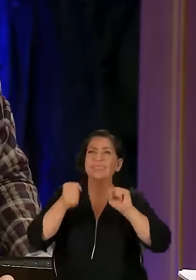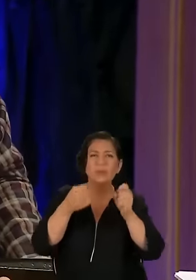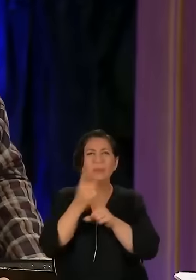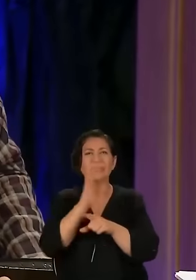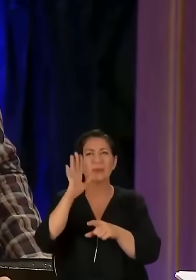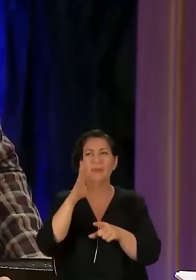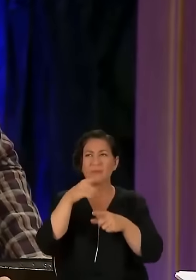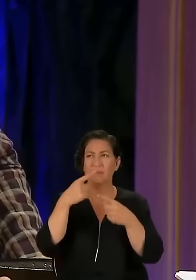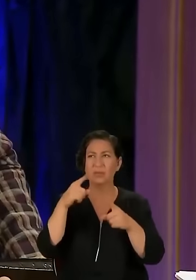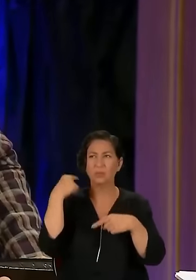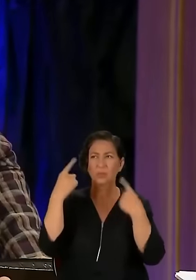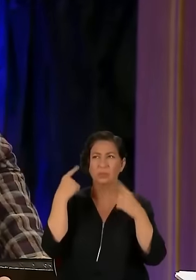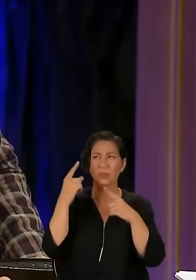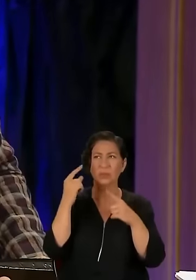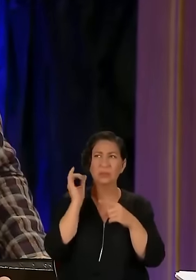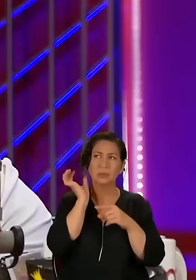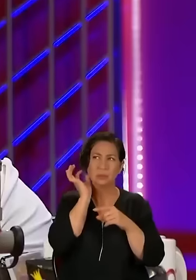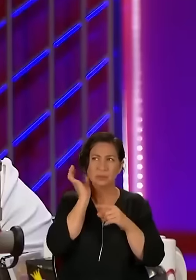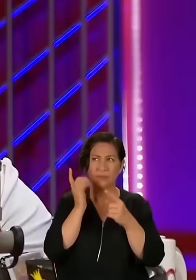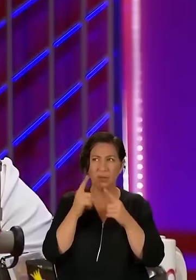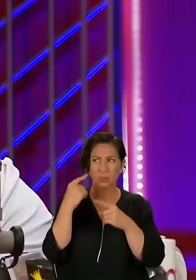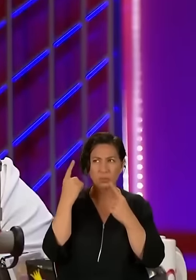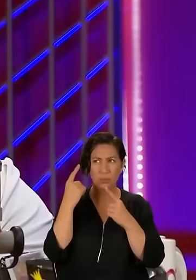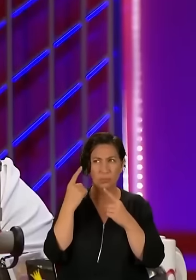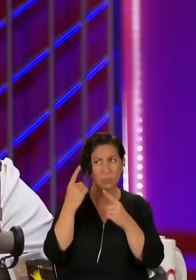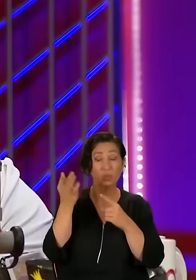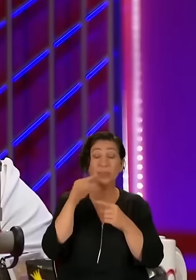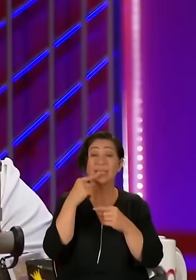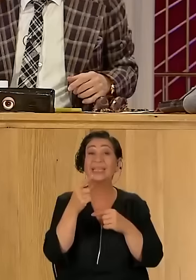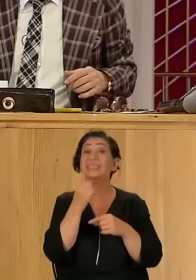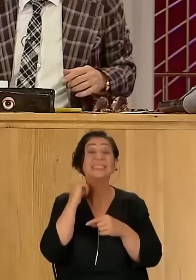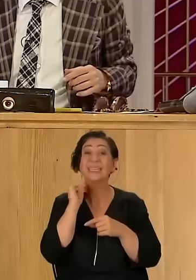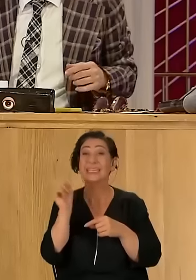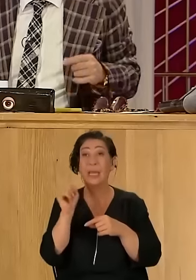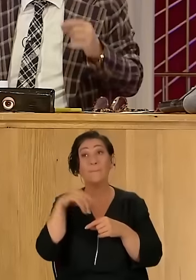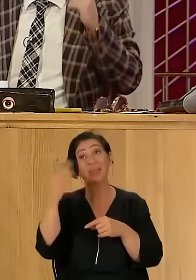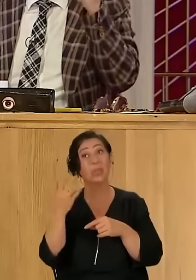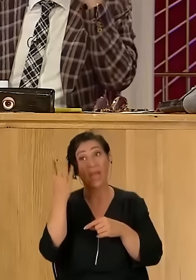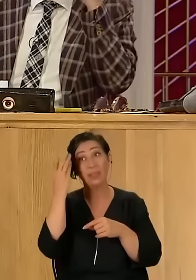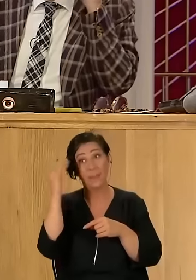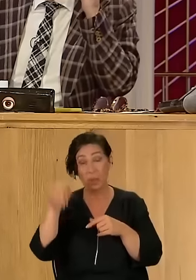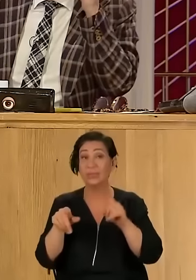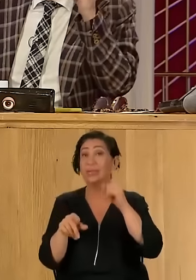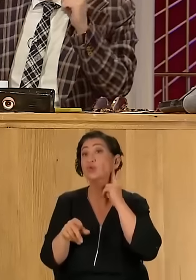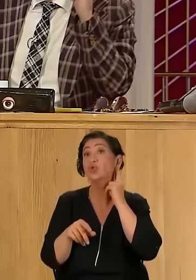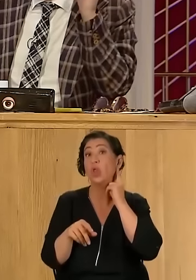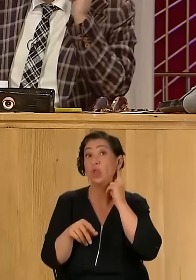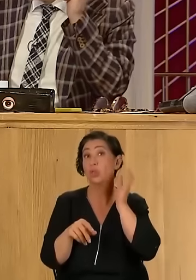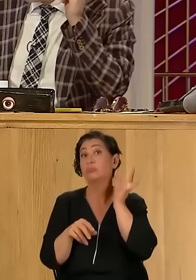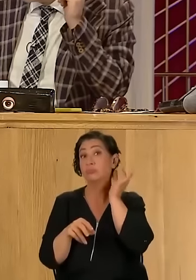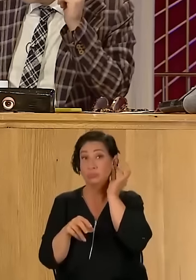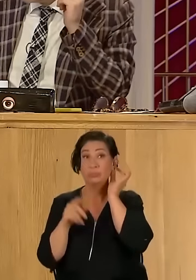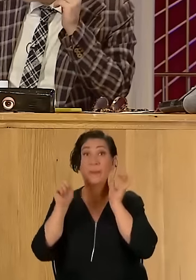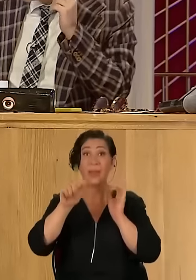filan farklı algılandı sağ kulağımı deldirtmem. Sonra dediler ki bana sağ kulak başka bir şey ifade ediyor. Sen